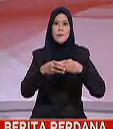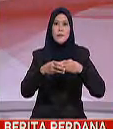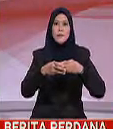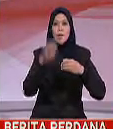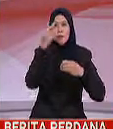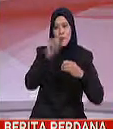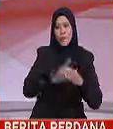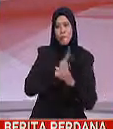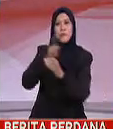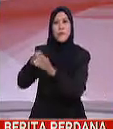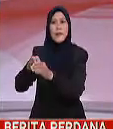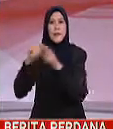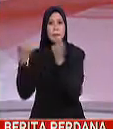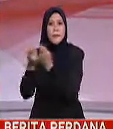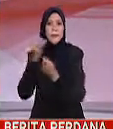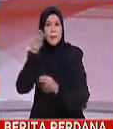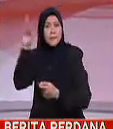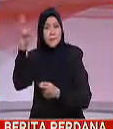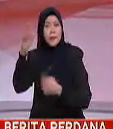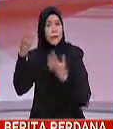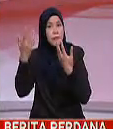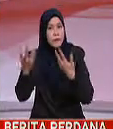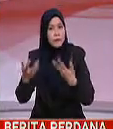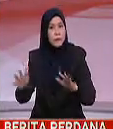the senior team as well. So after that, maybe